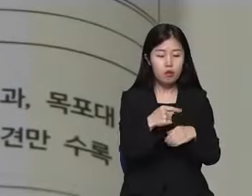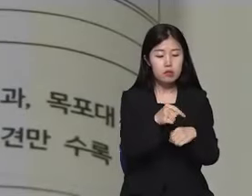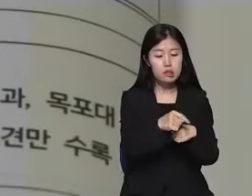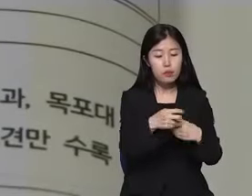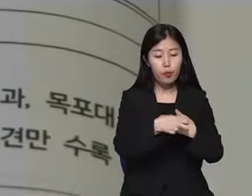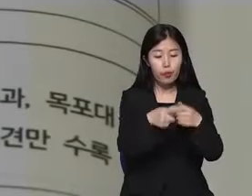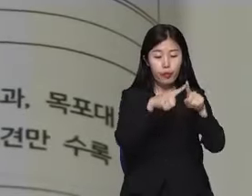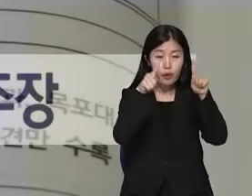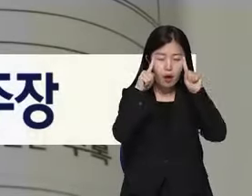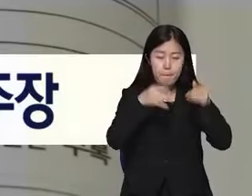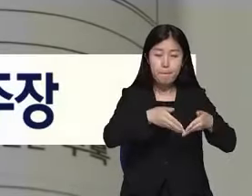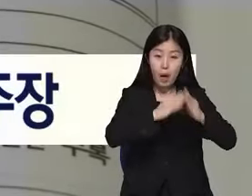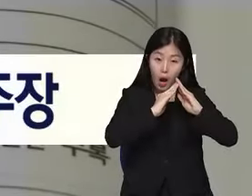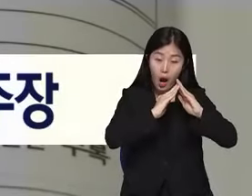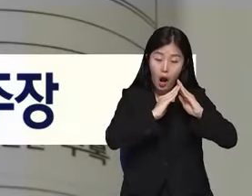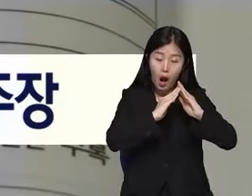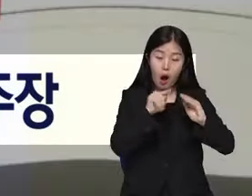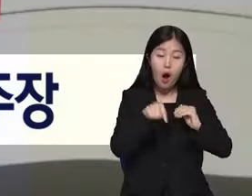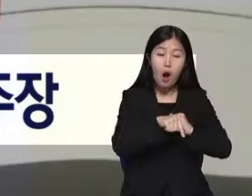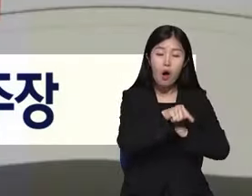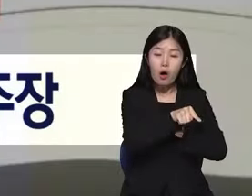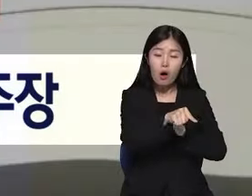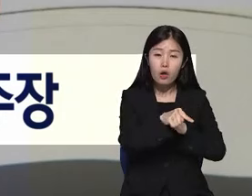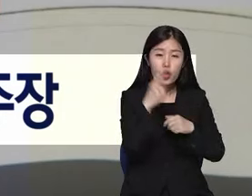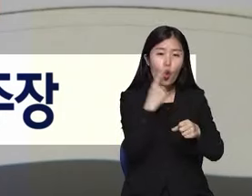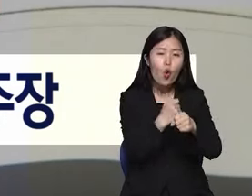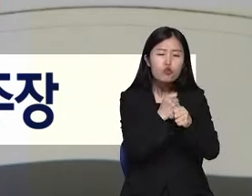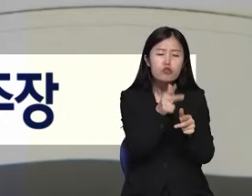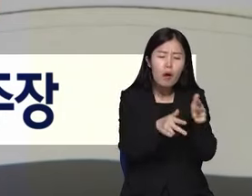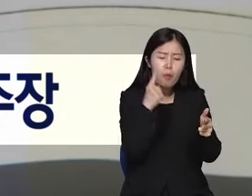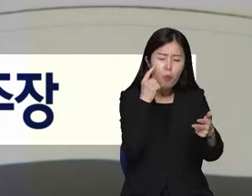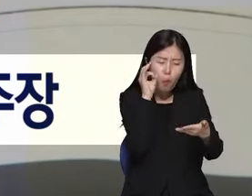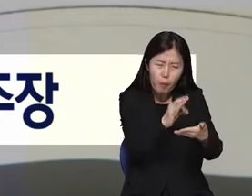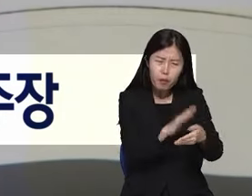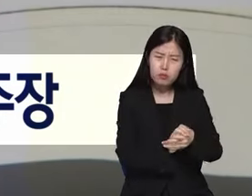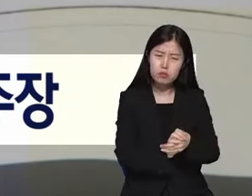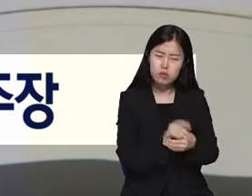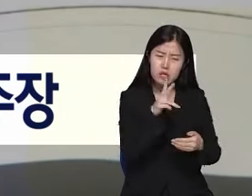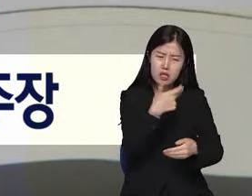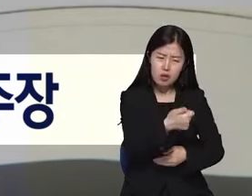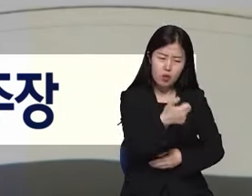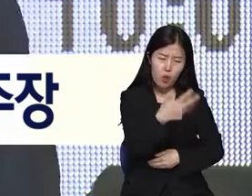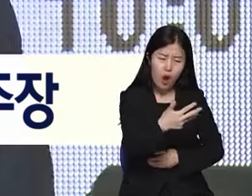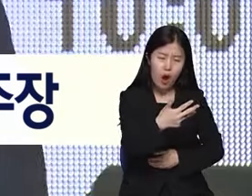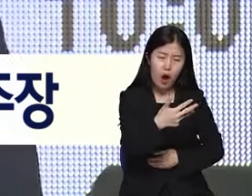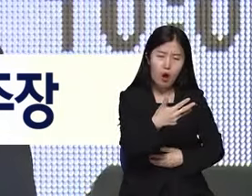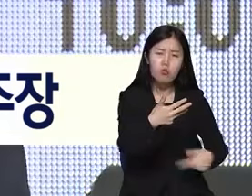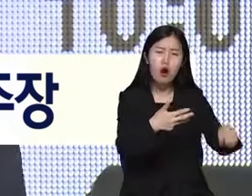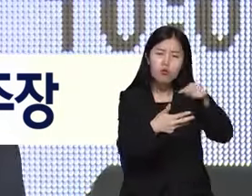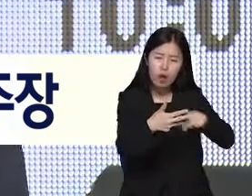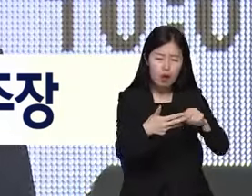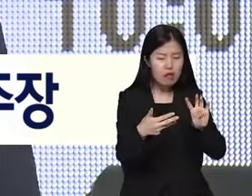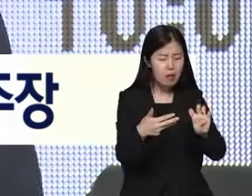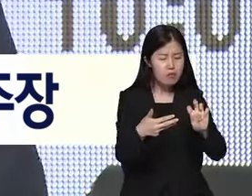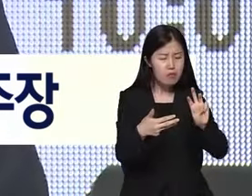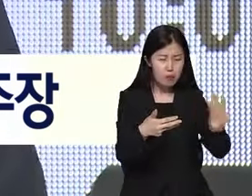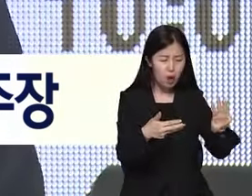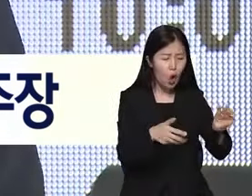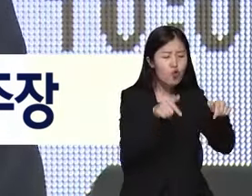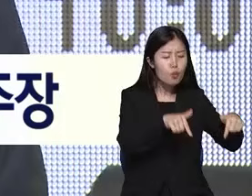주요 지표 58개 가운데 43개가 서부권에 유리하게 설계됐고 이후에도 어떠한 해명도 내놓지